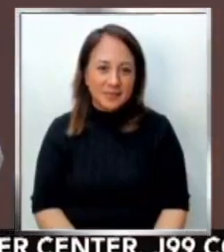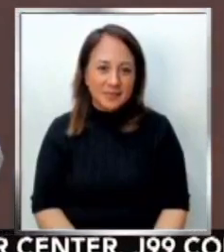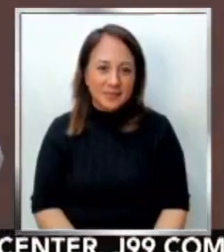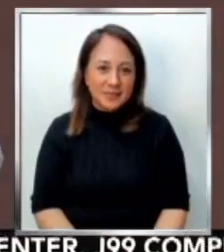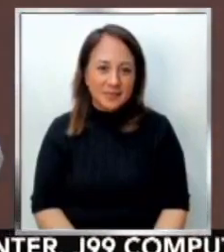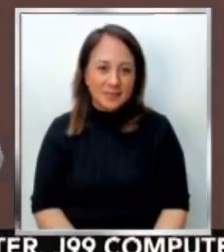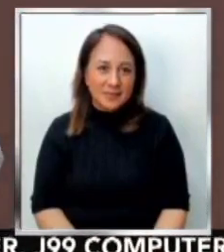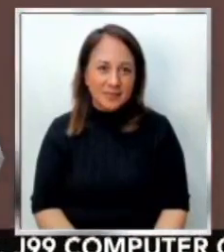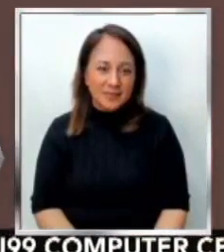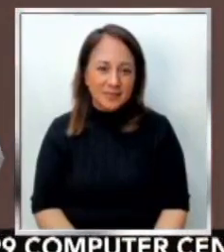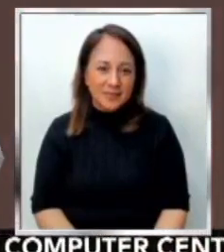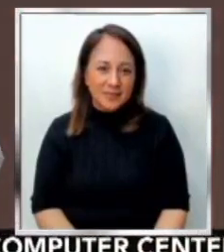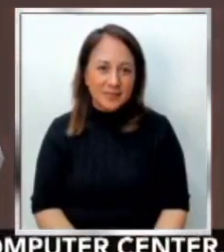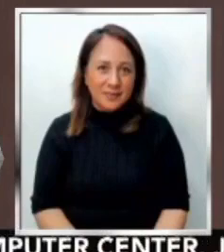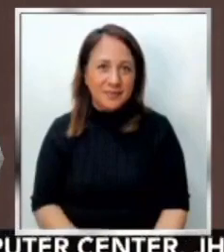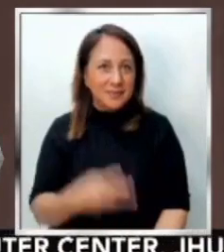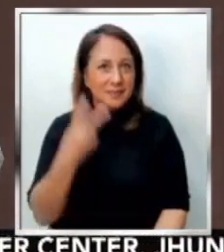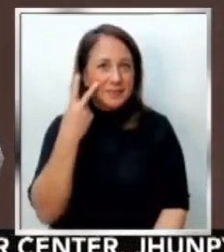Lahat na sila maayos ko.